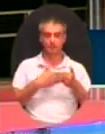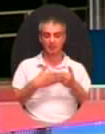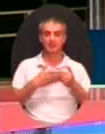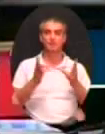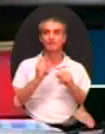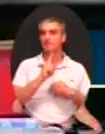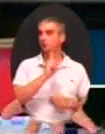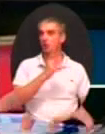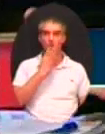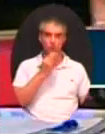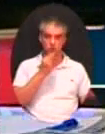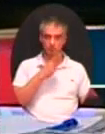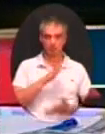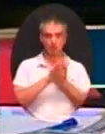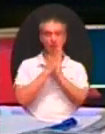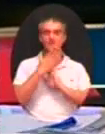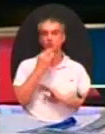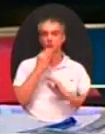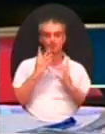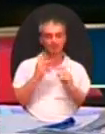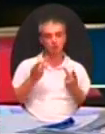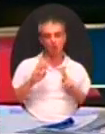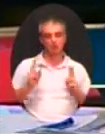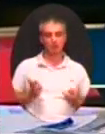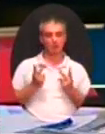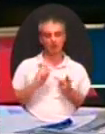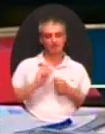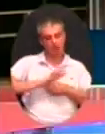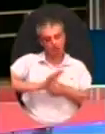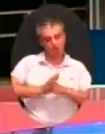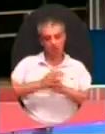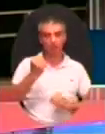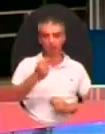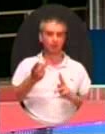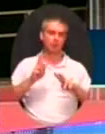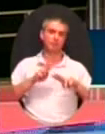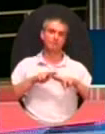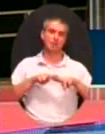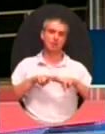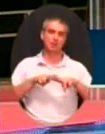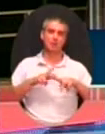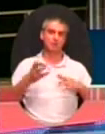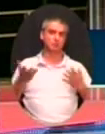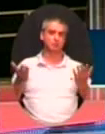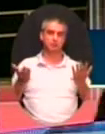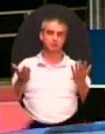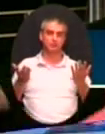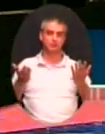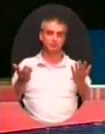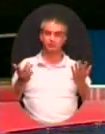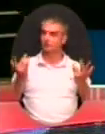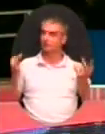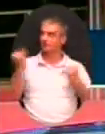עם מי שאינם יהודים להפוך ליהודים בדרך קלה יותר ולא מחמירה, ובכך לא...